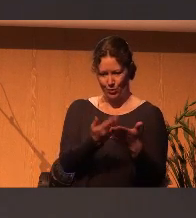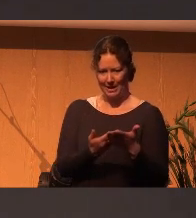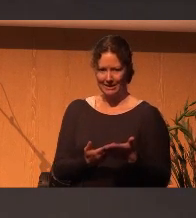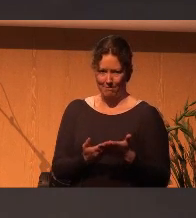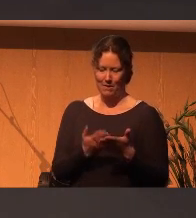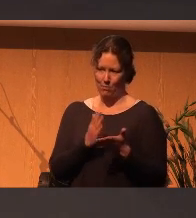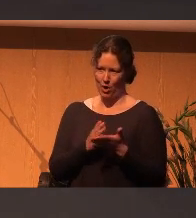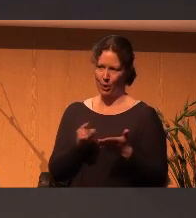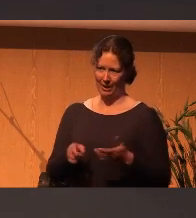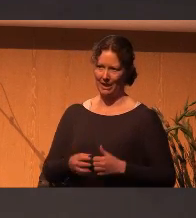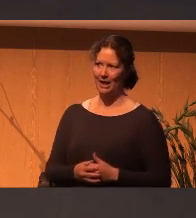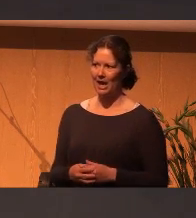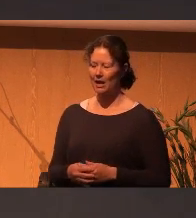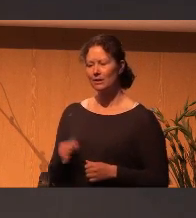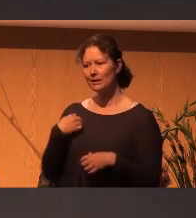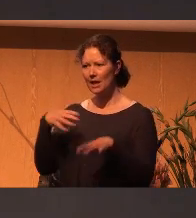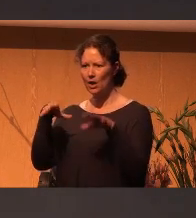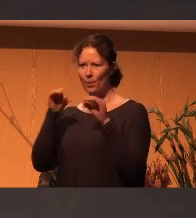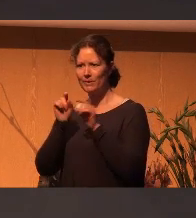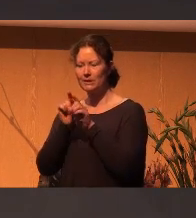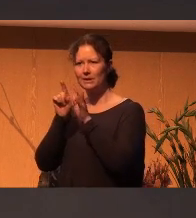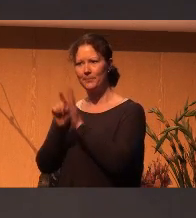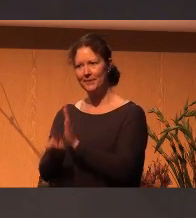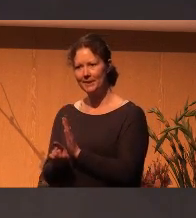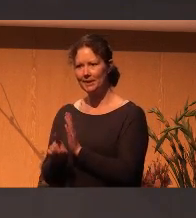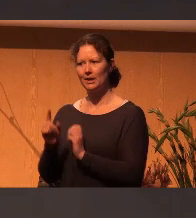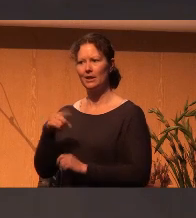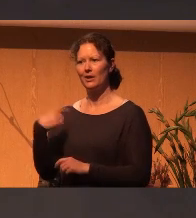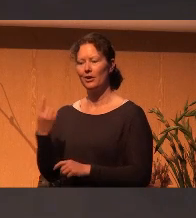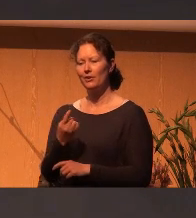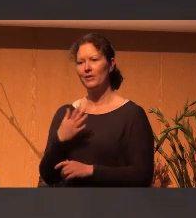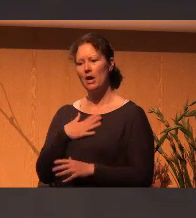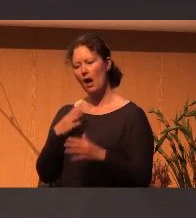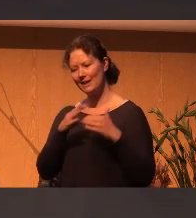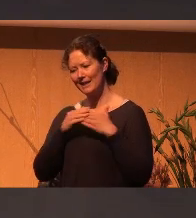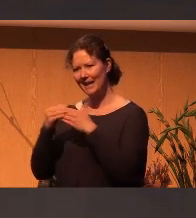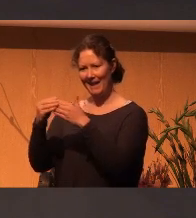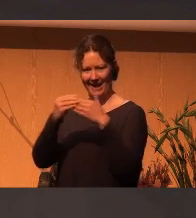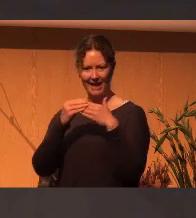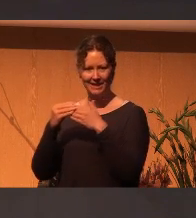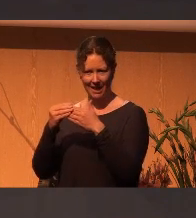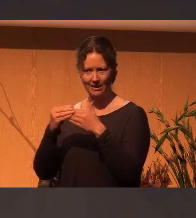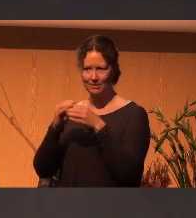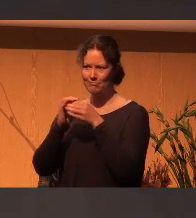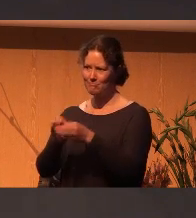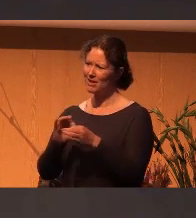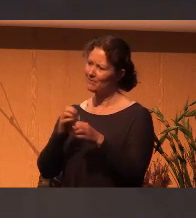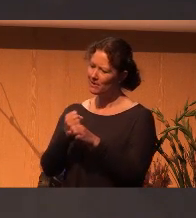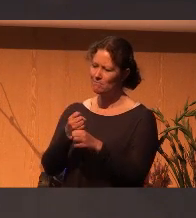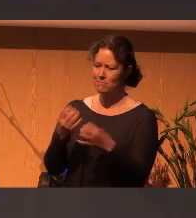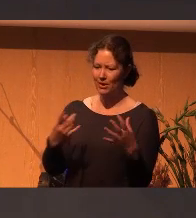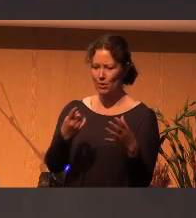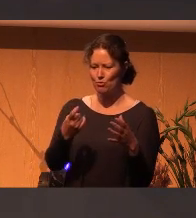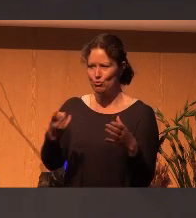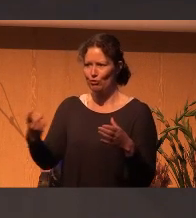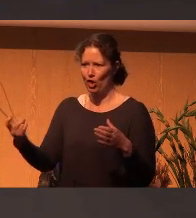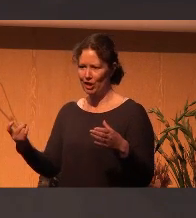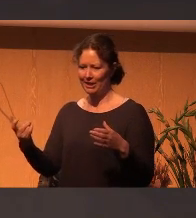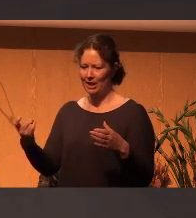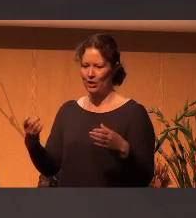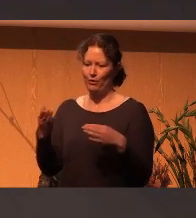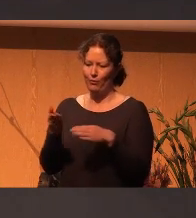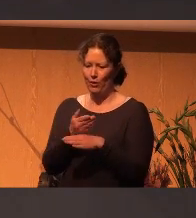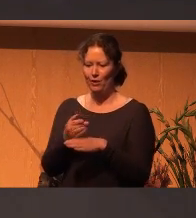det. Så oppfatter jeg samtidig at vi har en enighet om at det mange utfordringer før vi